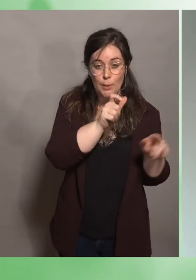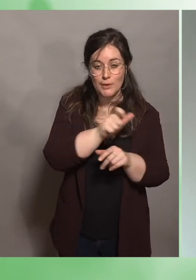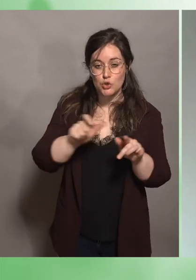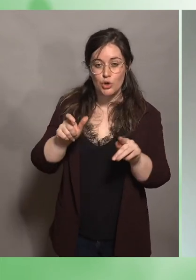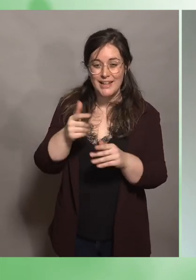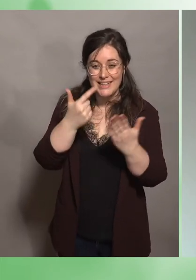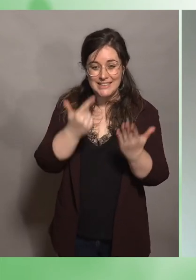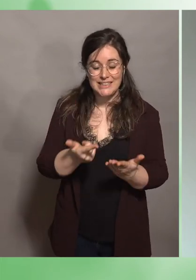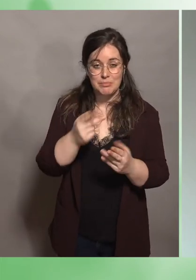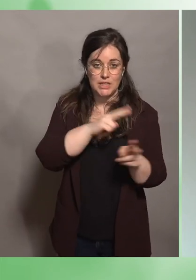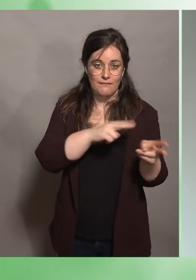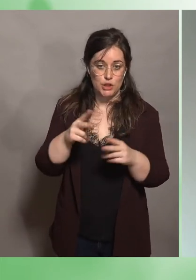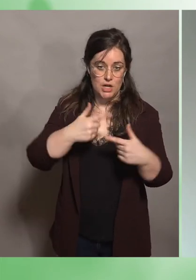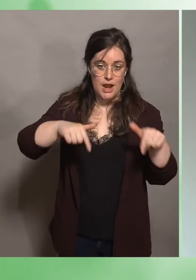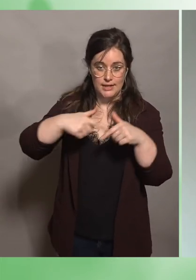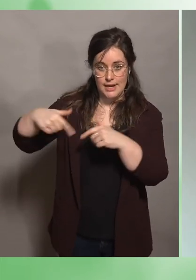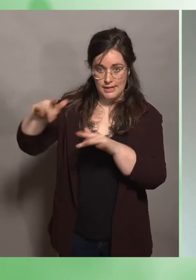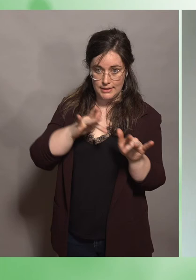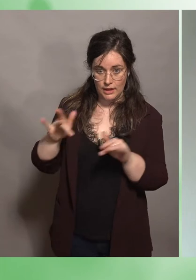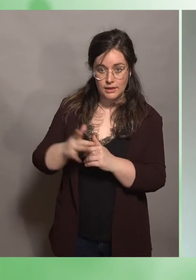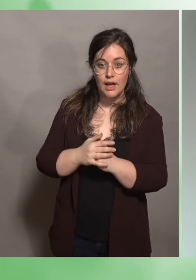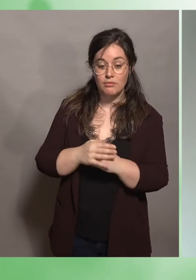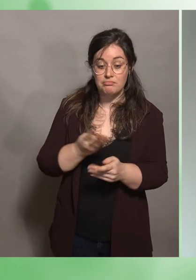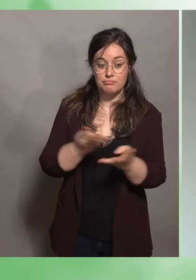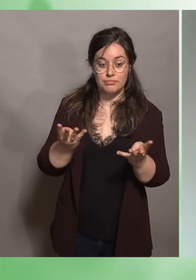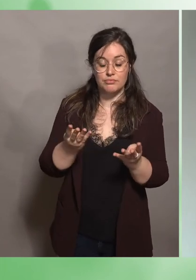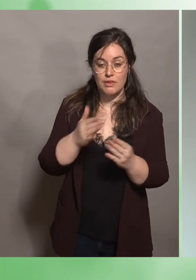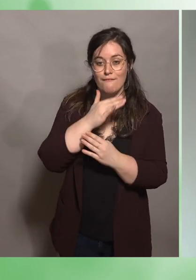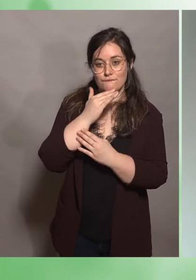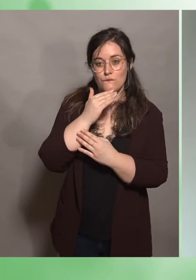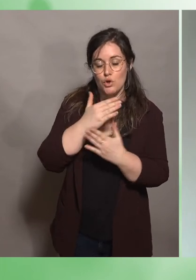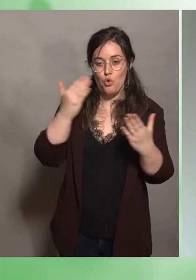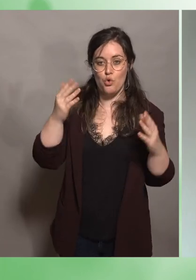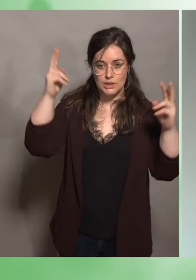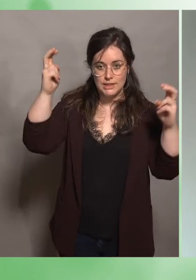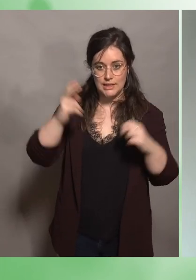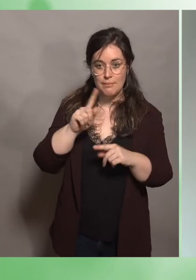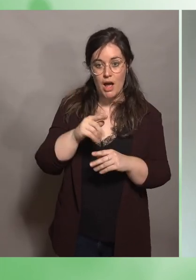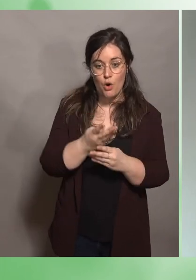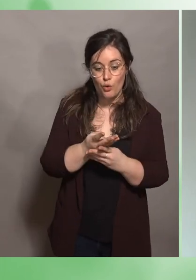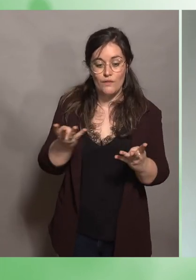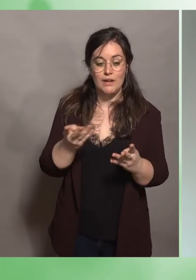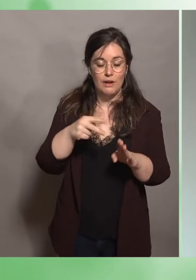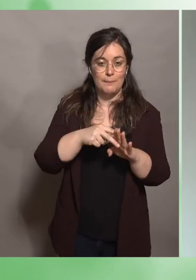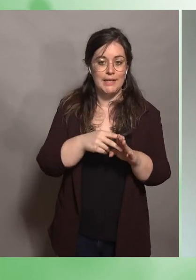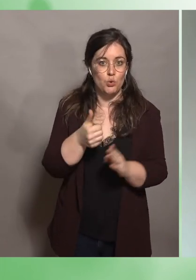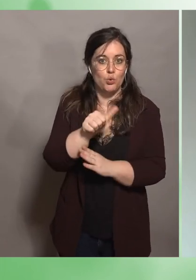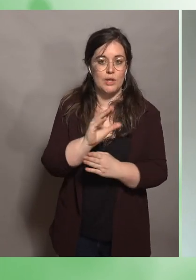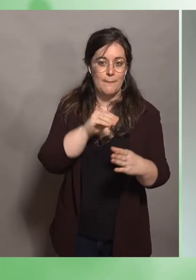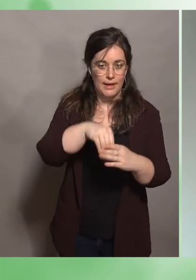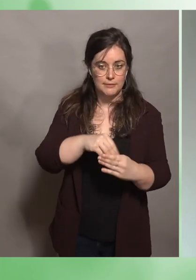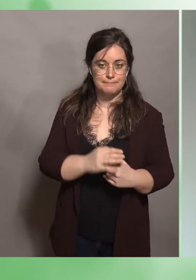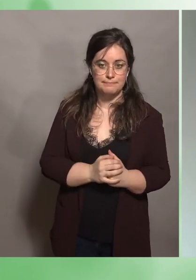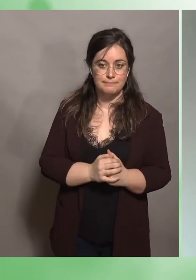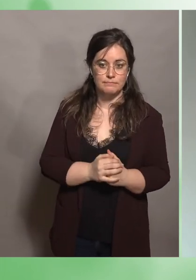die Vielfalt ist hier ein sehr großes Thema und da gehört auch die Vielfalt der Menschen mit Behinderung mit dazu. Das ist